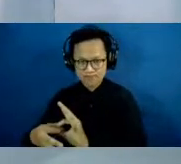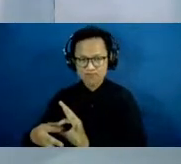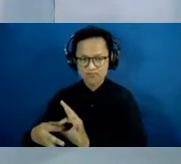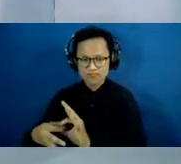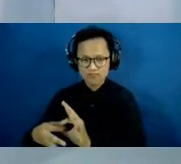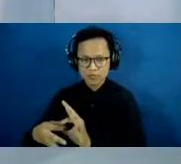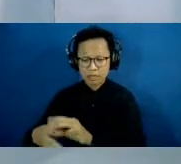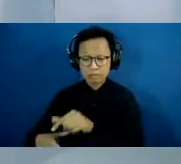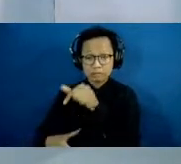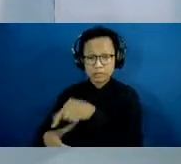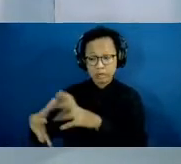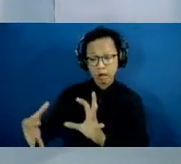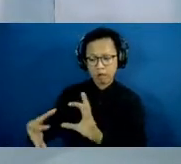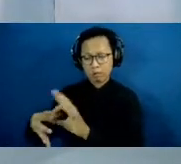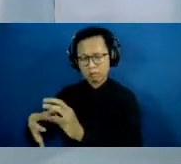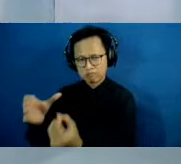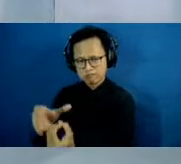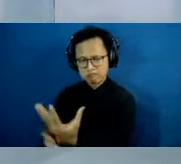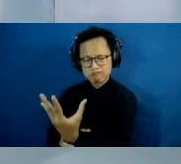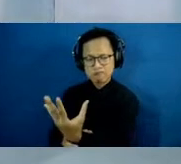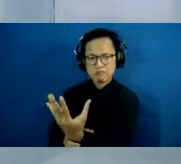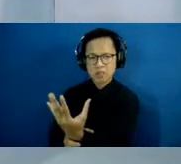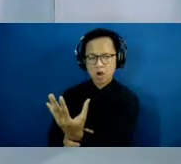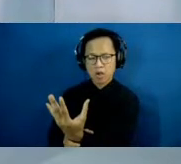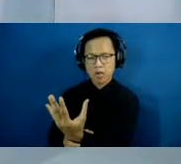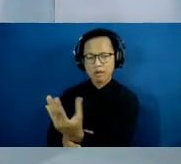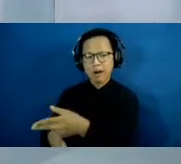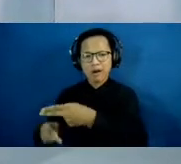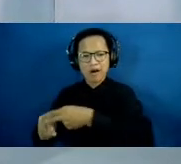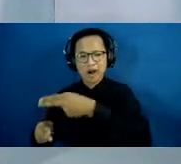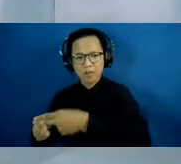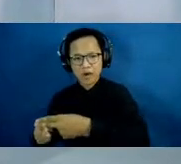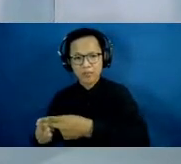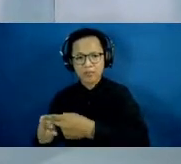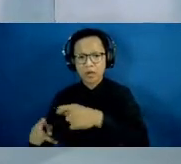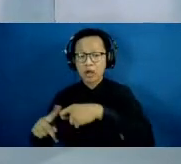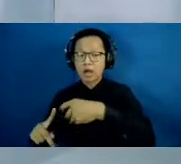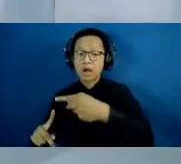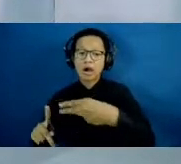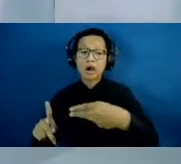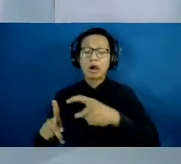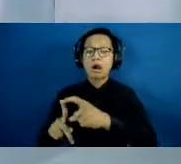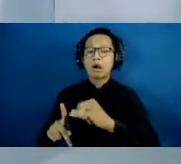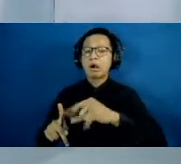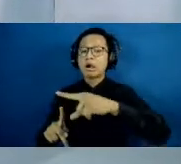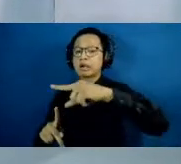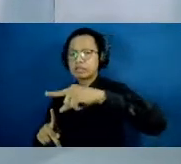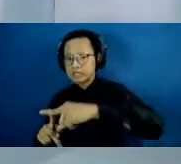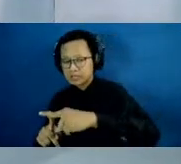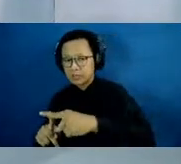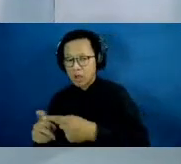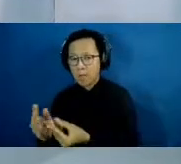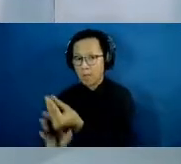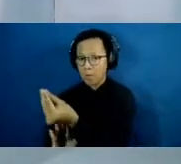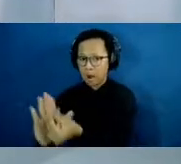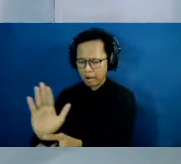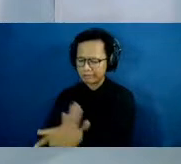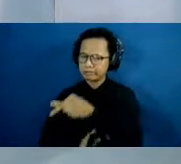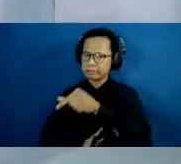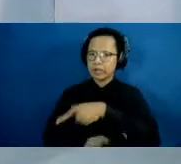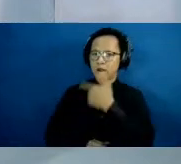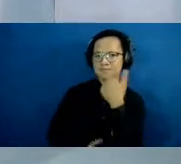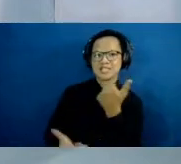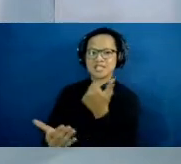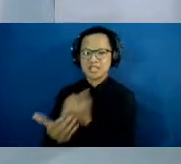kita melahirkan sebuah inisiasi produk yang bernama kredit pembiayaan melawan rentenir. Nah ini penting untuk diketahui